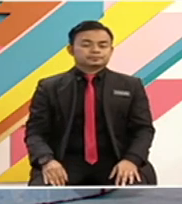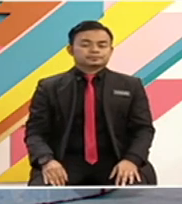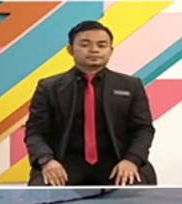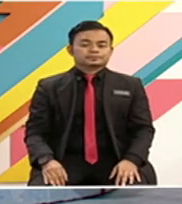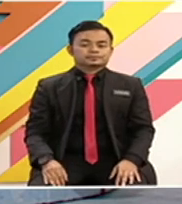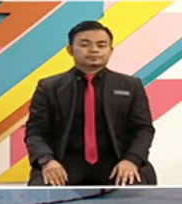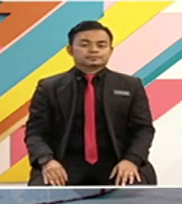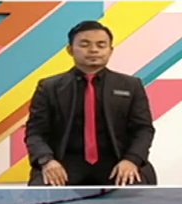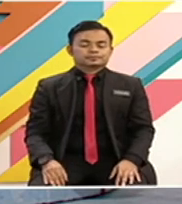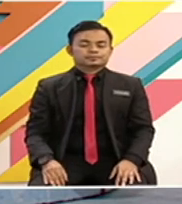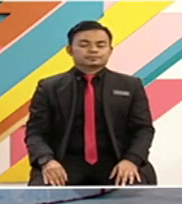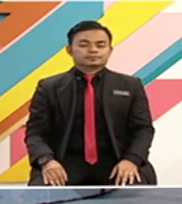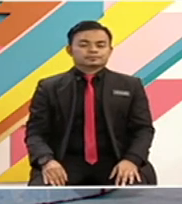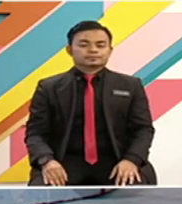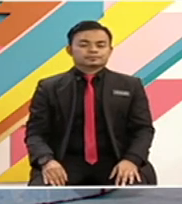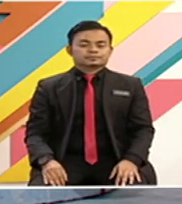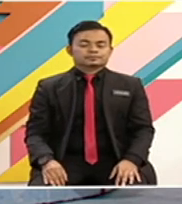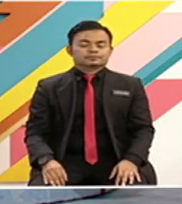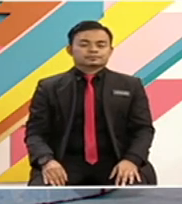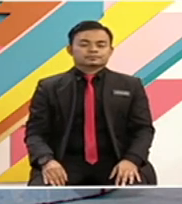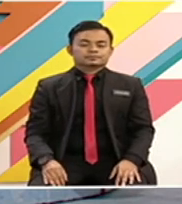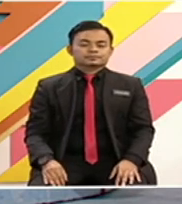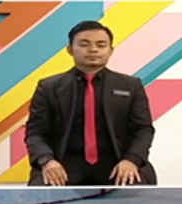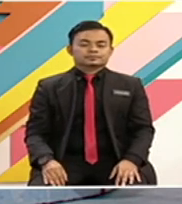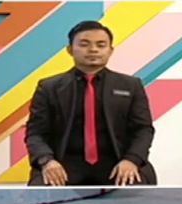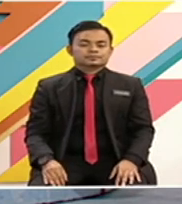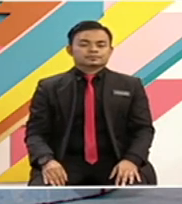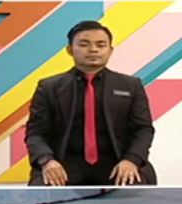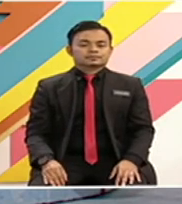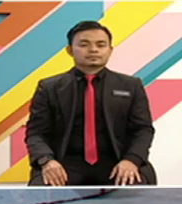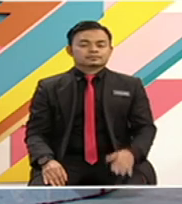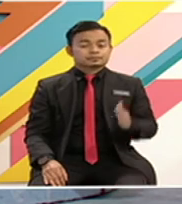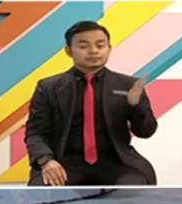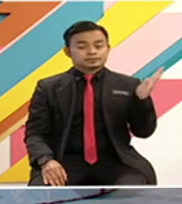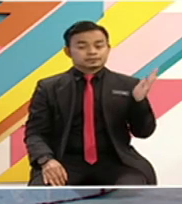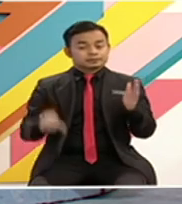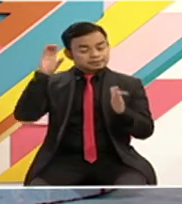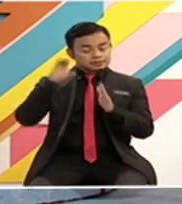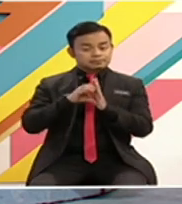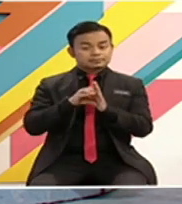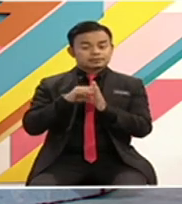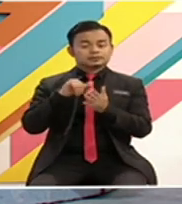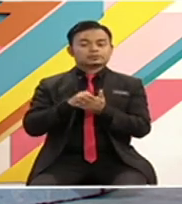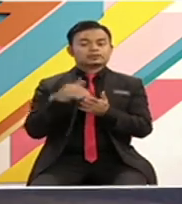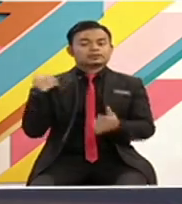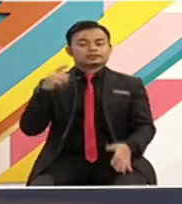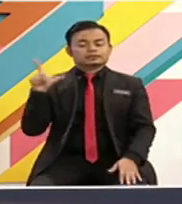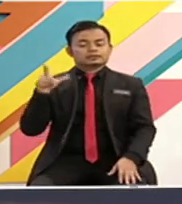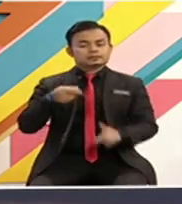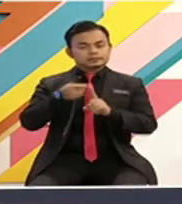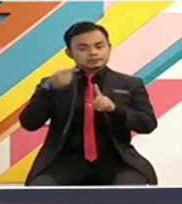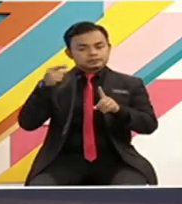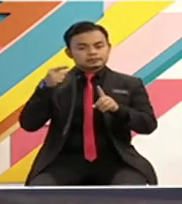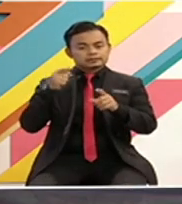ikan yang Aceh yang itu mengira boleh-boleh saya Abay ayam itu juga daripada sumber alam semulajadi dan